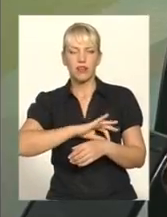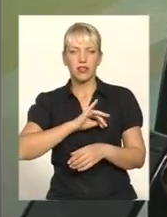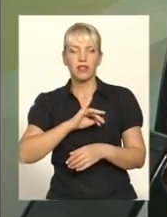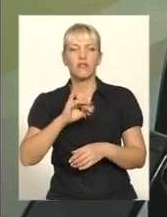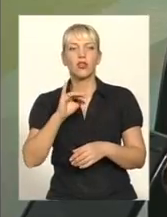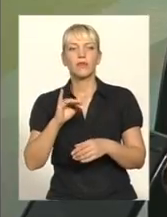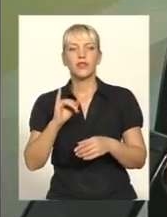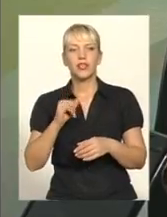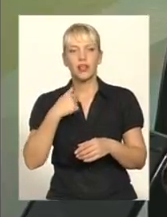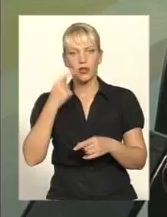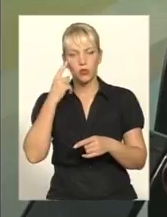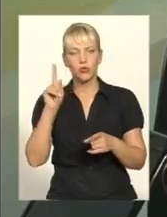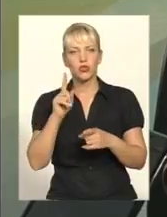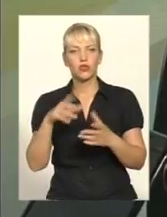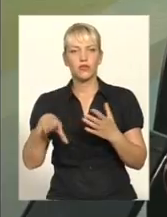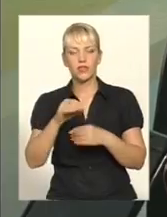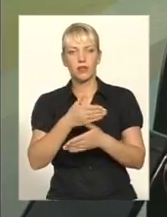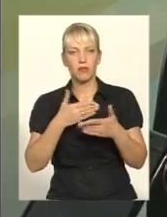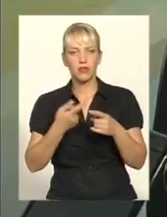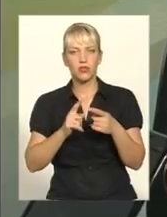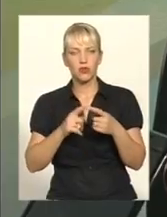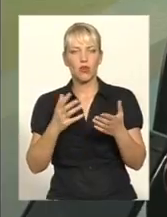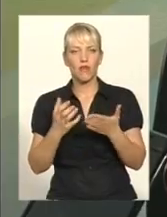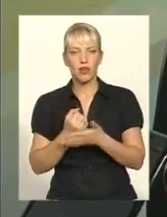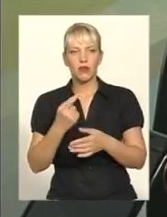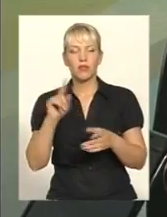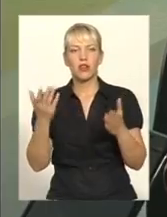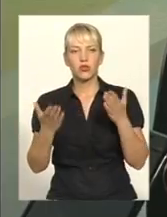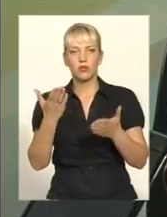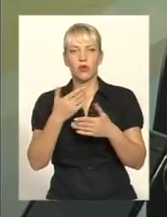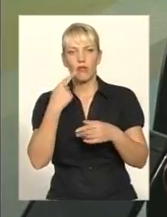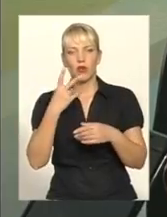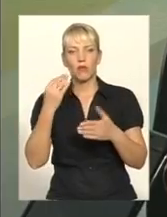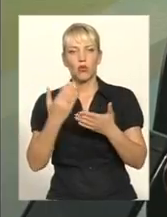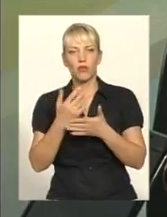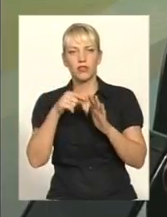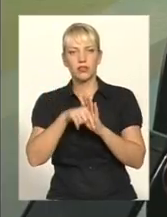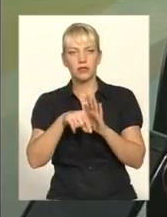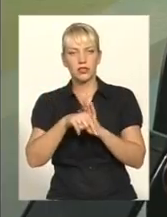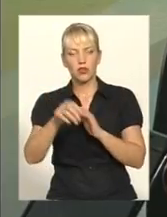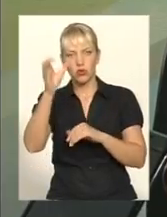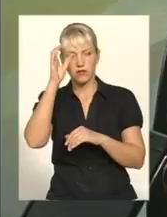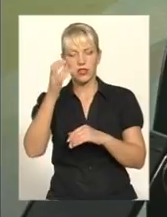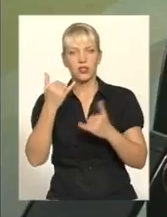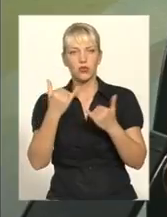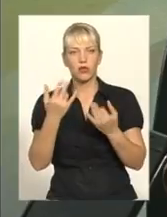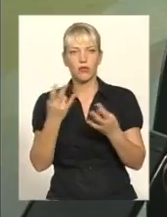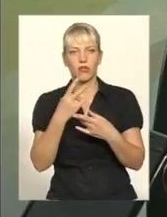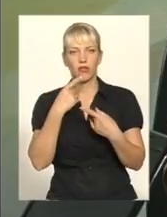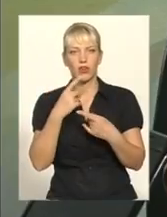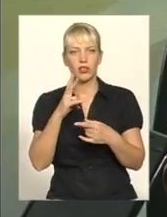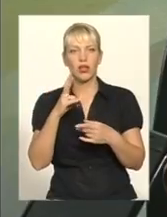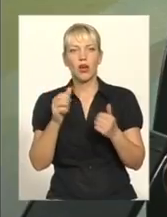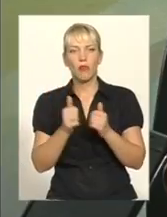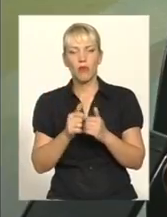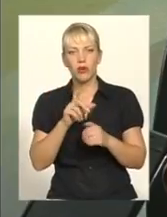Я думаю, що від цього виграємо всі ми. Адже коли ми говоримо про новий зміст освіти, то на сьогодні ми повинні говорити поряд із